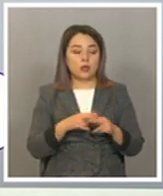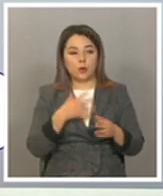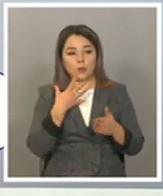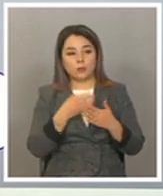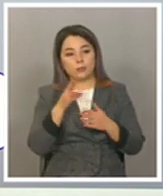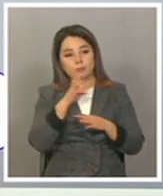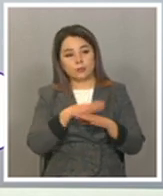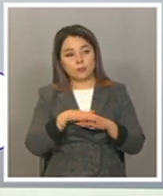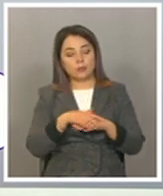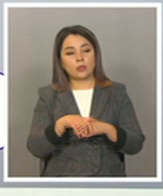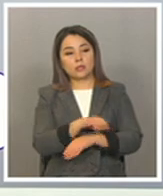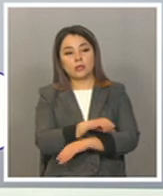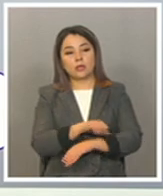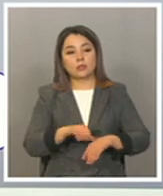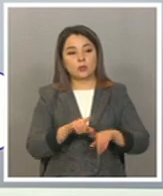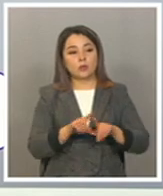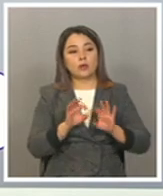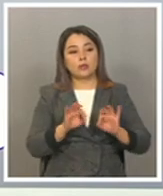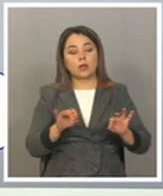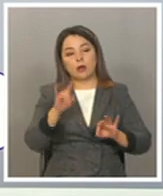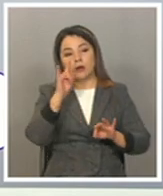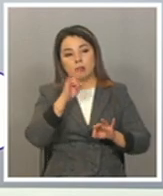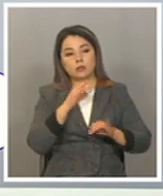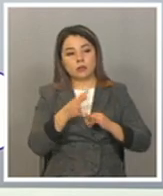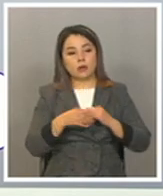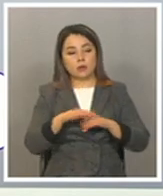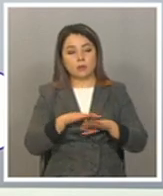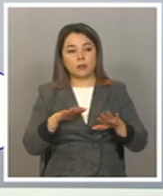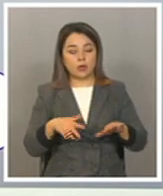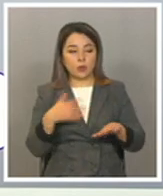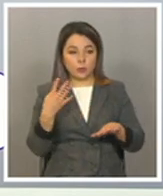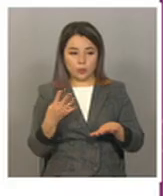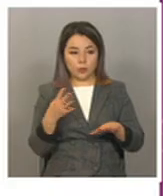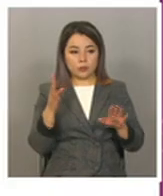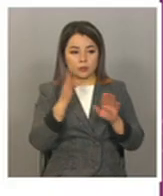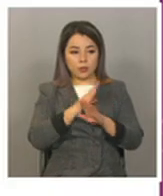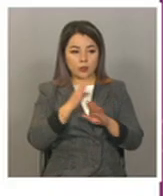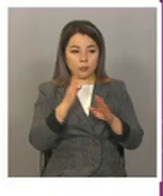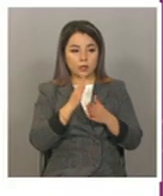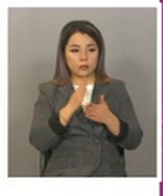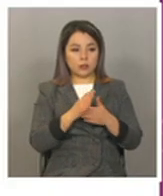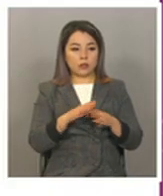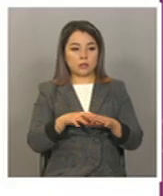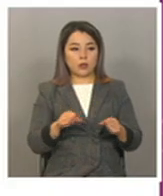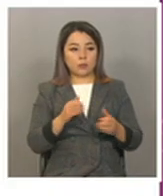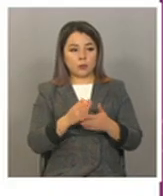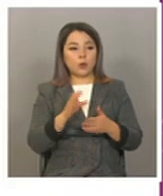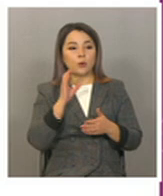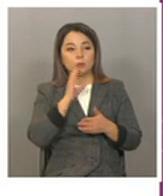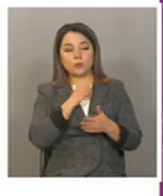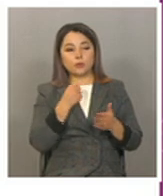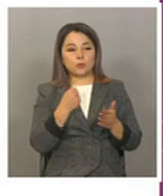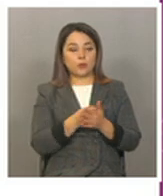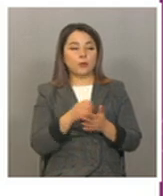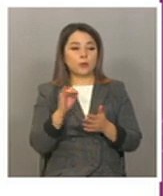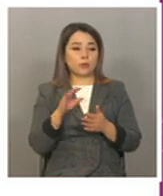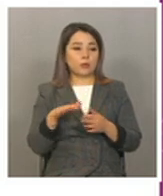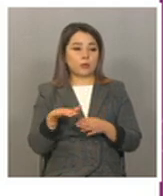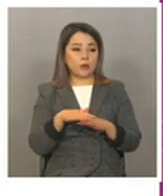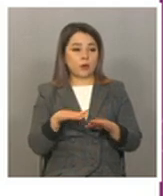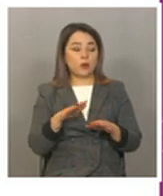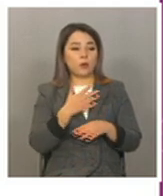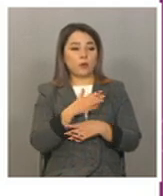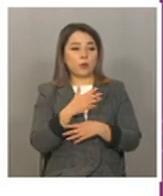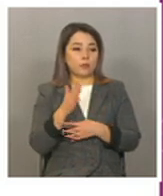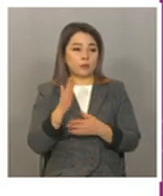мемлекетіміздің территориясына келетін болса, Қазақстан аумағының негізгі 4 табиғат зонасы алып жатыр. Олар солтүстіктен оңтүстікке қарай орманды